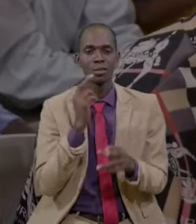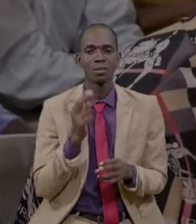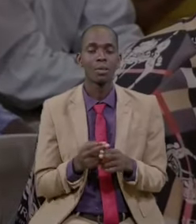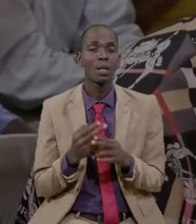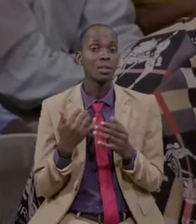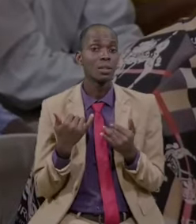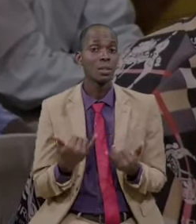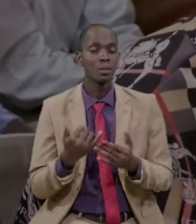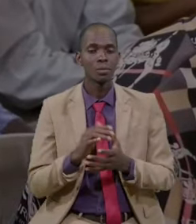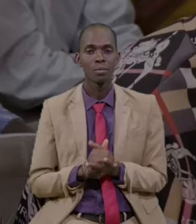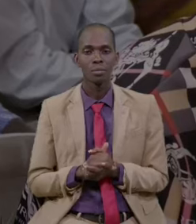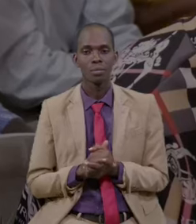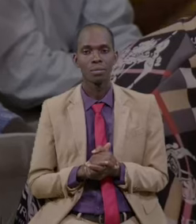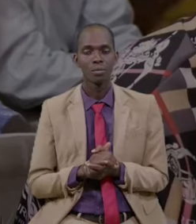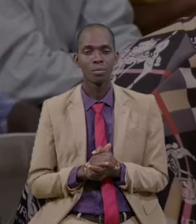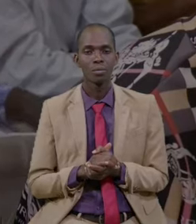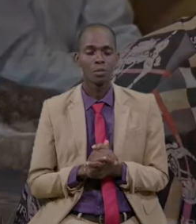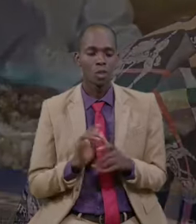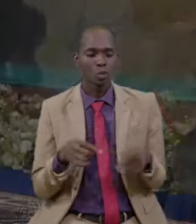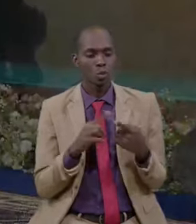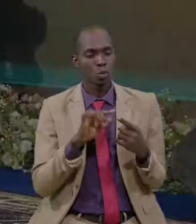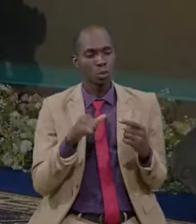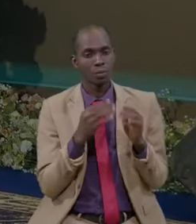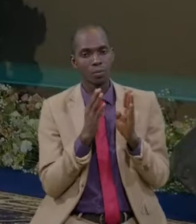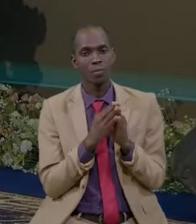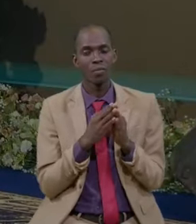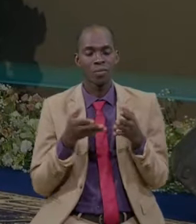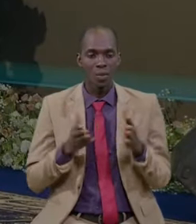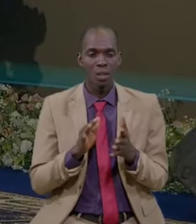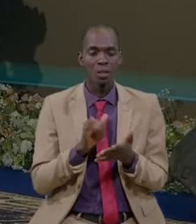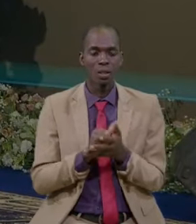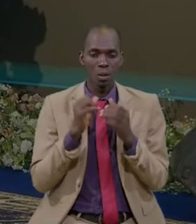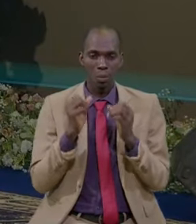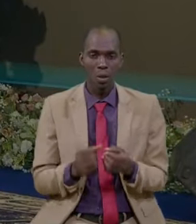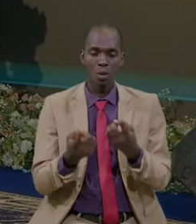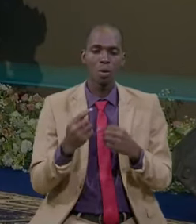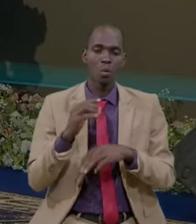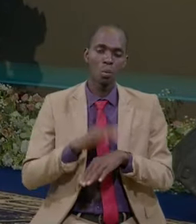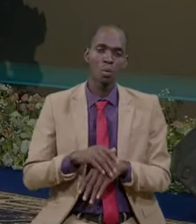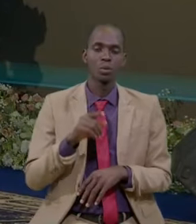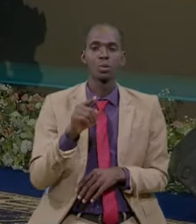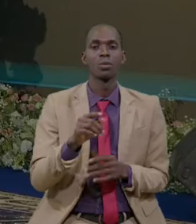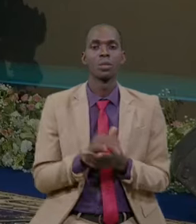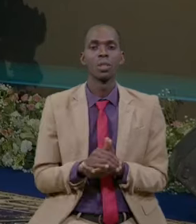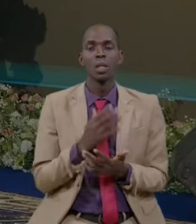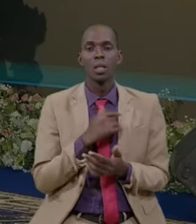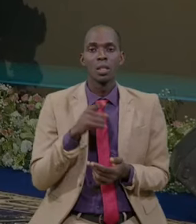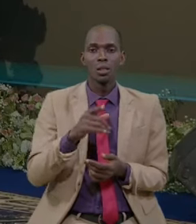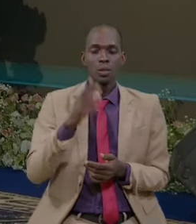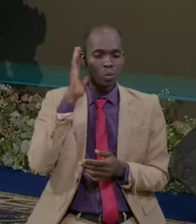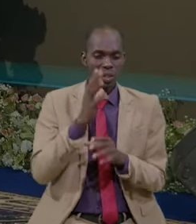Maintenant, à Jérusalem, que cette puissance vienne sur toi et vous recevez une